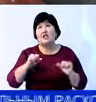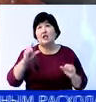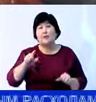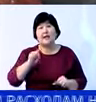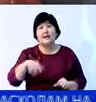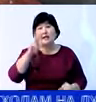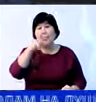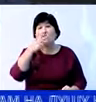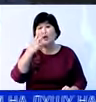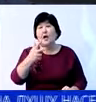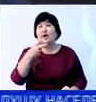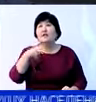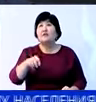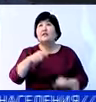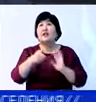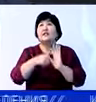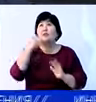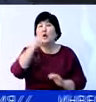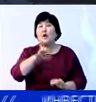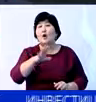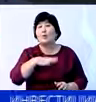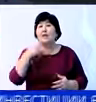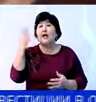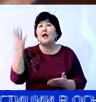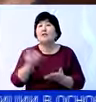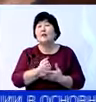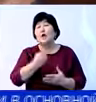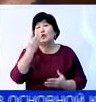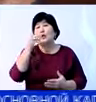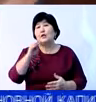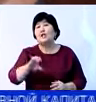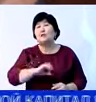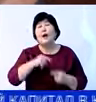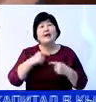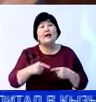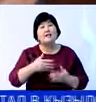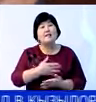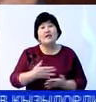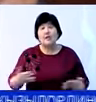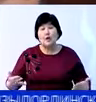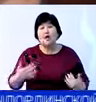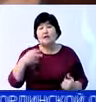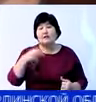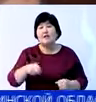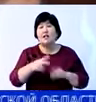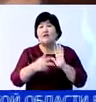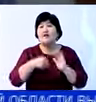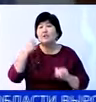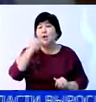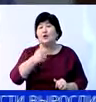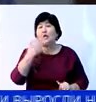эти 3 года. В 2017 году было завоевано около 3000 медалей разного достоинства. В 2018